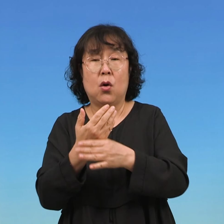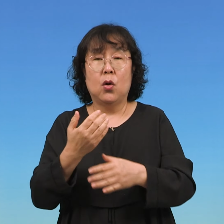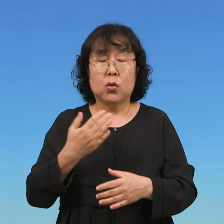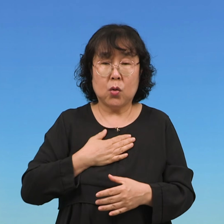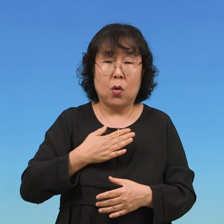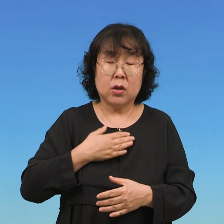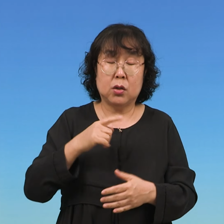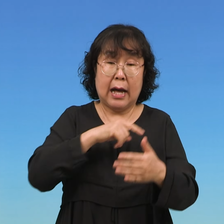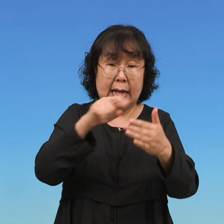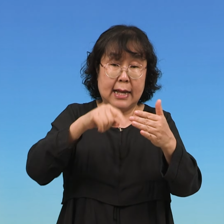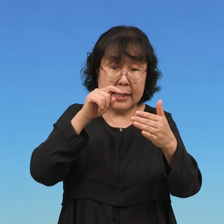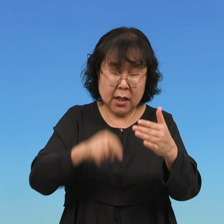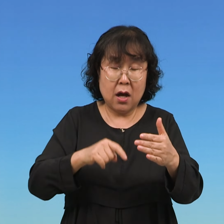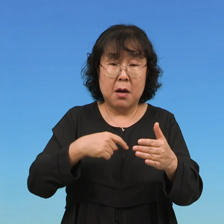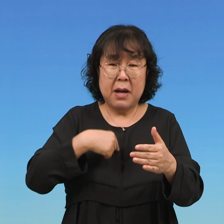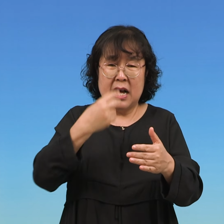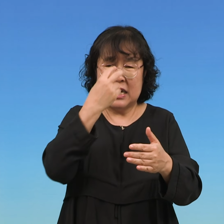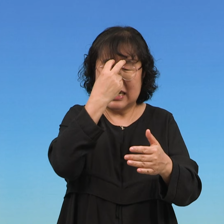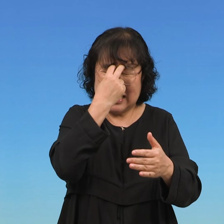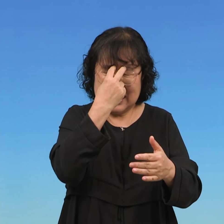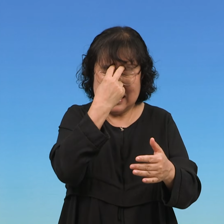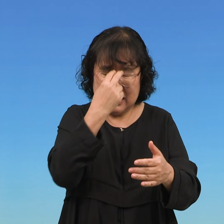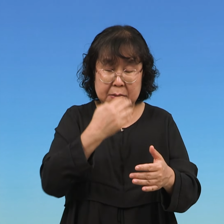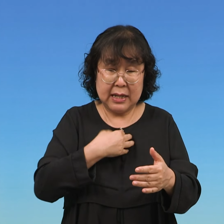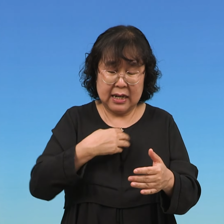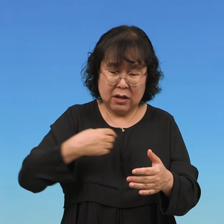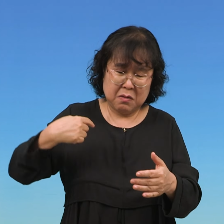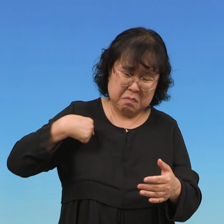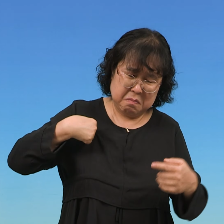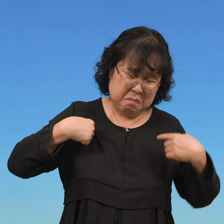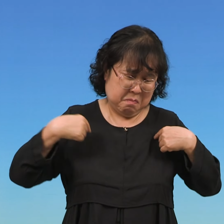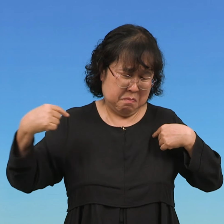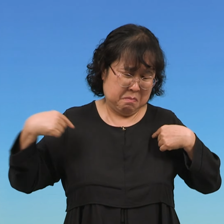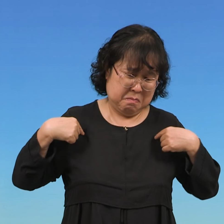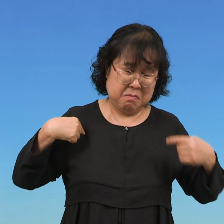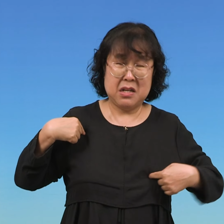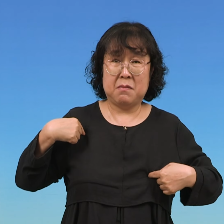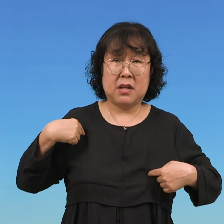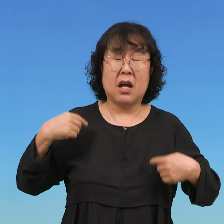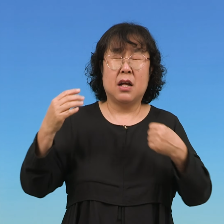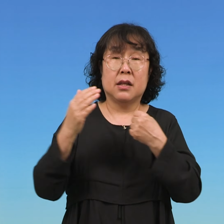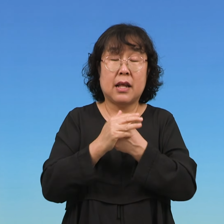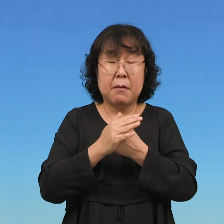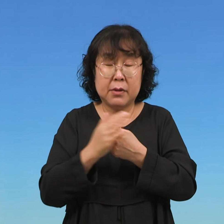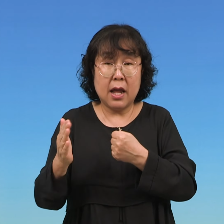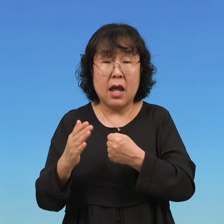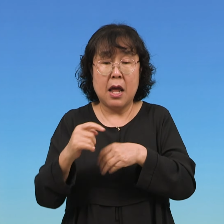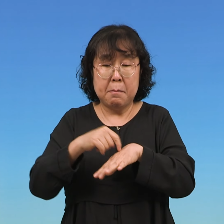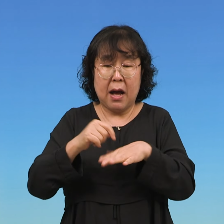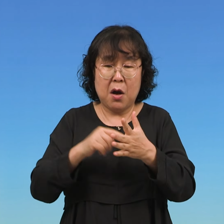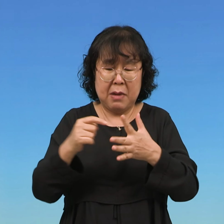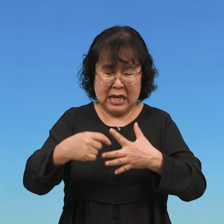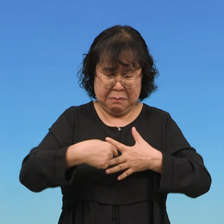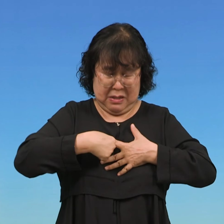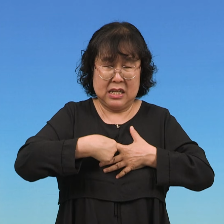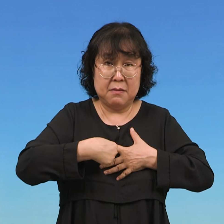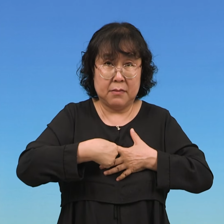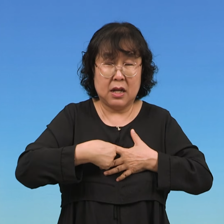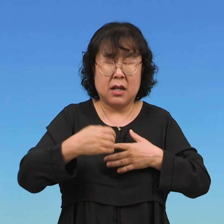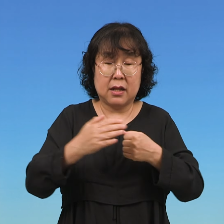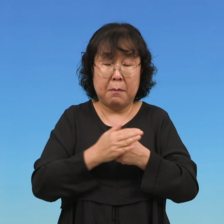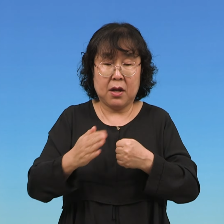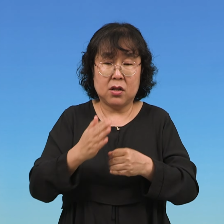정두하면 이제 먹고 살만 하는데 계속 근심이 나를 찔러요 그리고 이거 중단할 수가 없습니다 중단할 수 없게